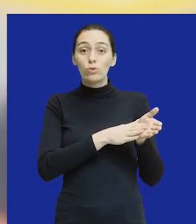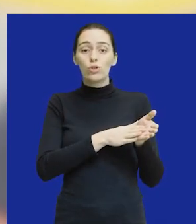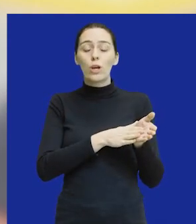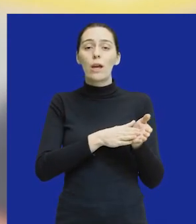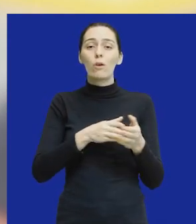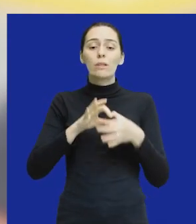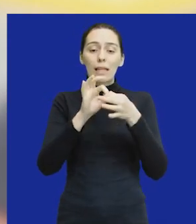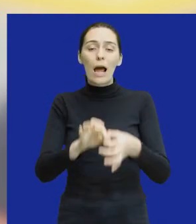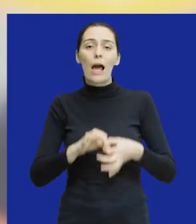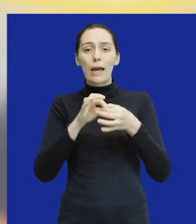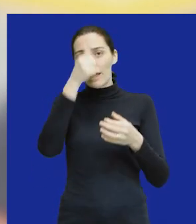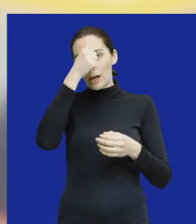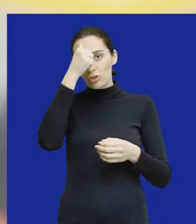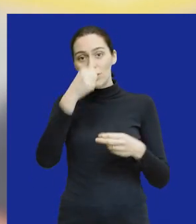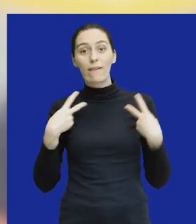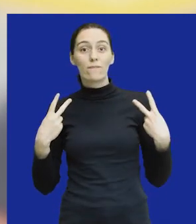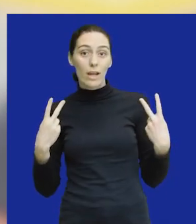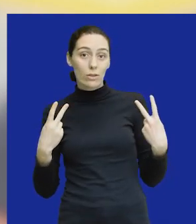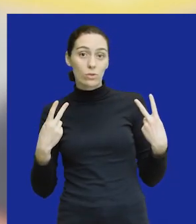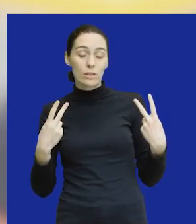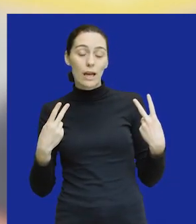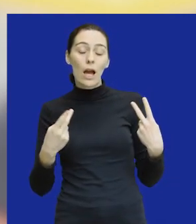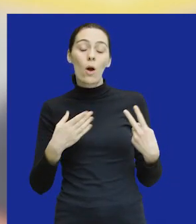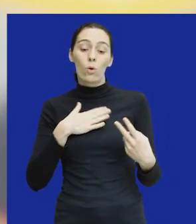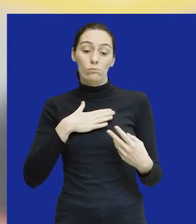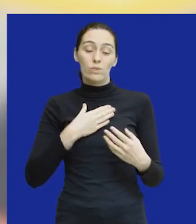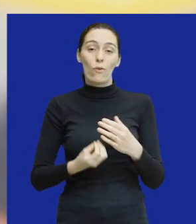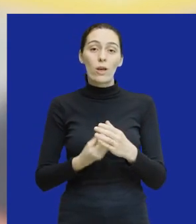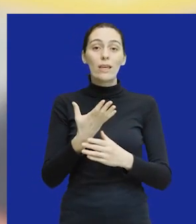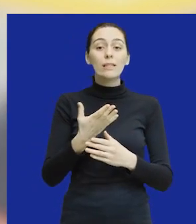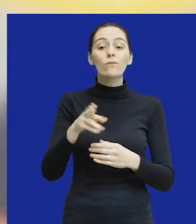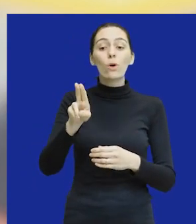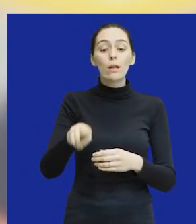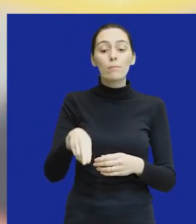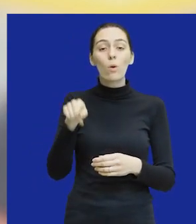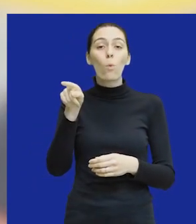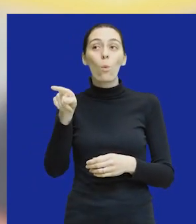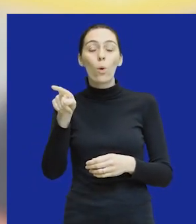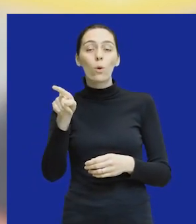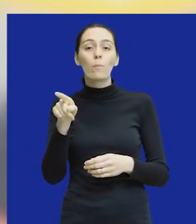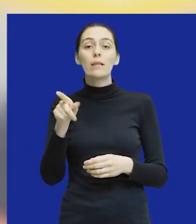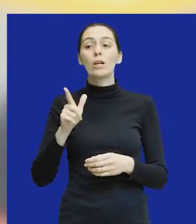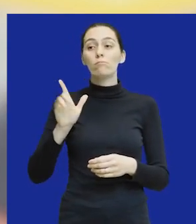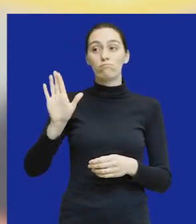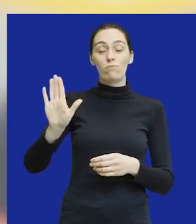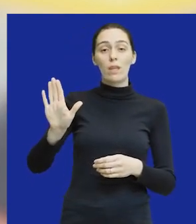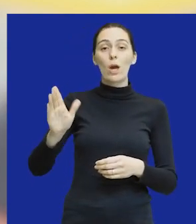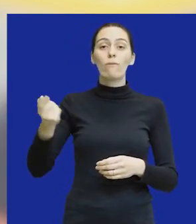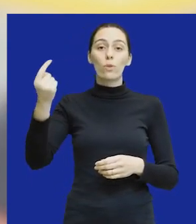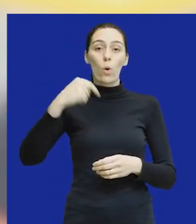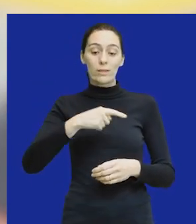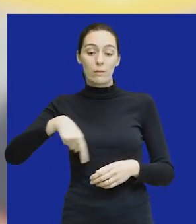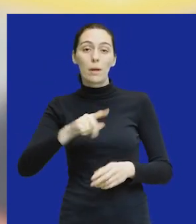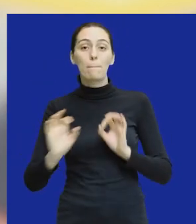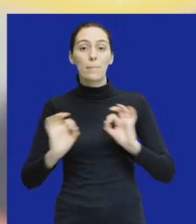kršćanske vrijednosti koje svoje izvorište pronalaze u onome za čiji se dolazak pripremamo.